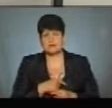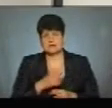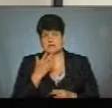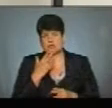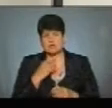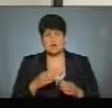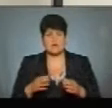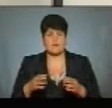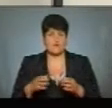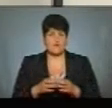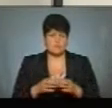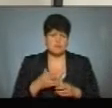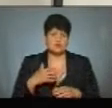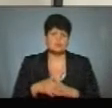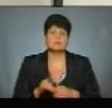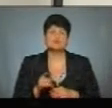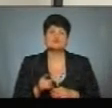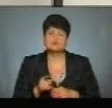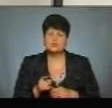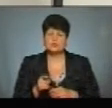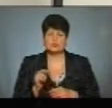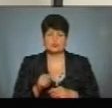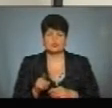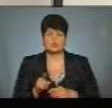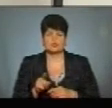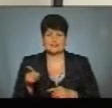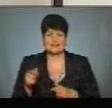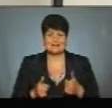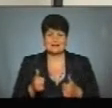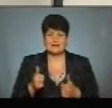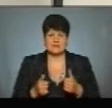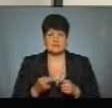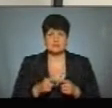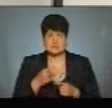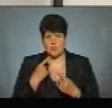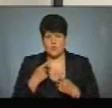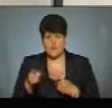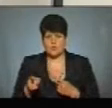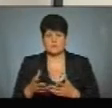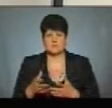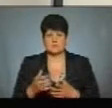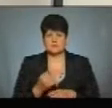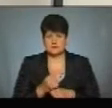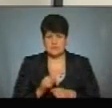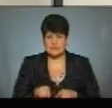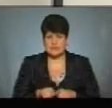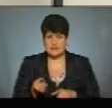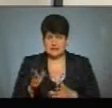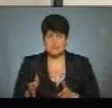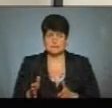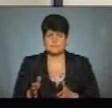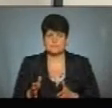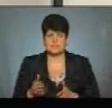депутати від Народного фронту, так, які ми розуміємо чому, напевне, тому що, відповідно, їх рейтинг про це говорить, їх, напевно, до цього спонукає,